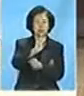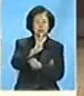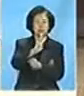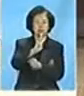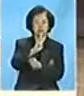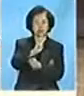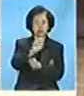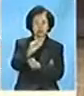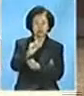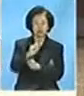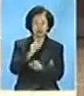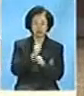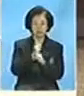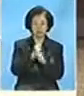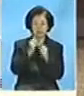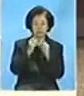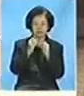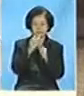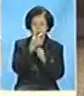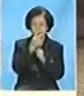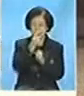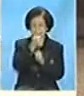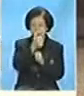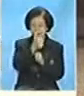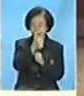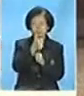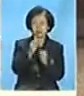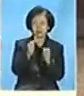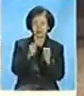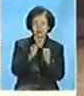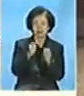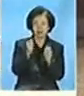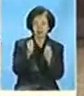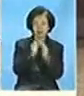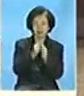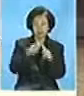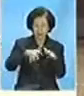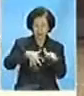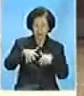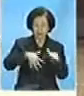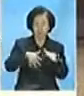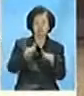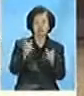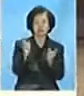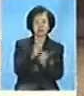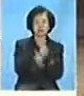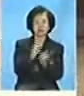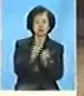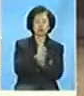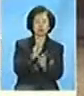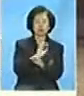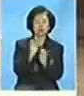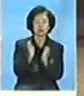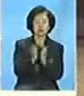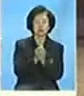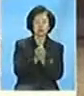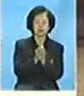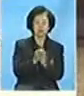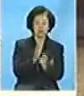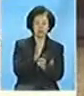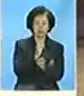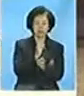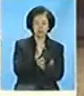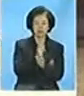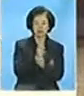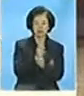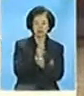ให้มีภาพลักษณ์ที่ดีแก่ประชาชนสังคมโดยส่วนรวมในการรักษาความเป็น